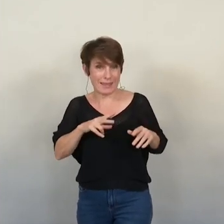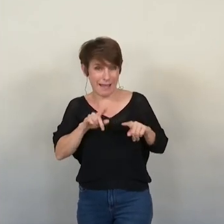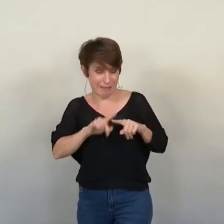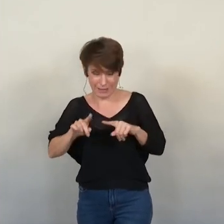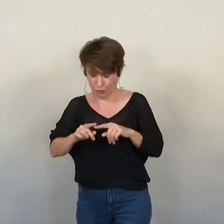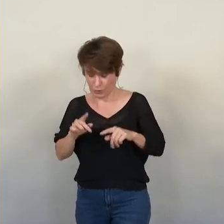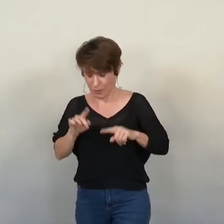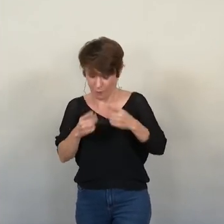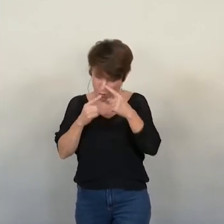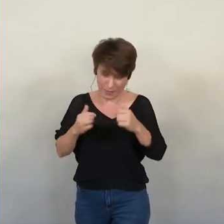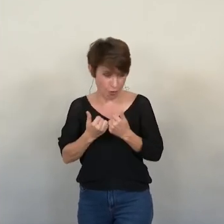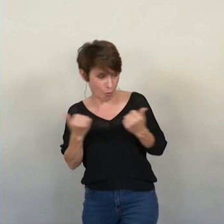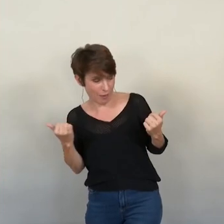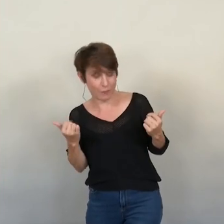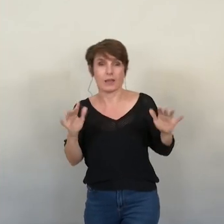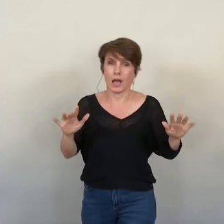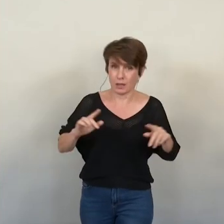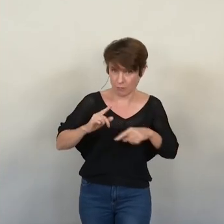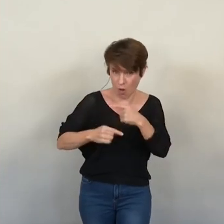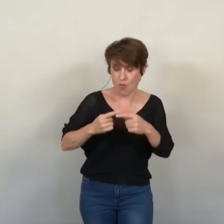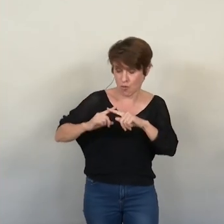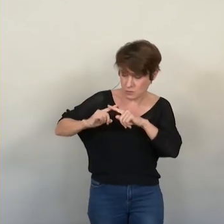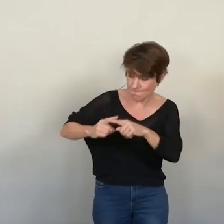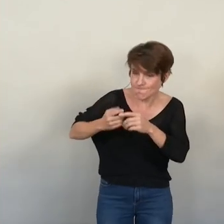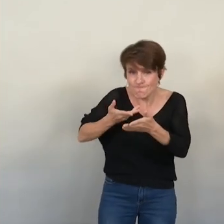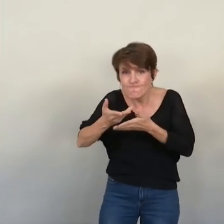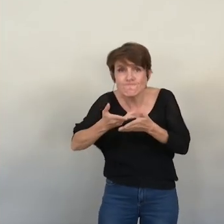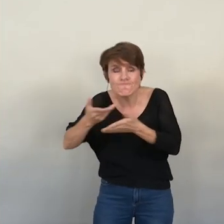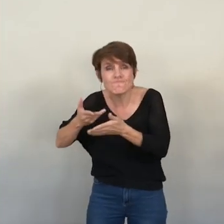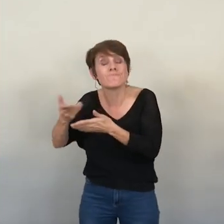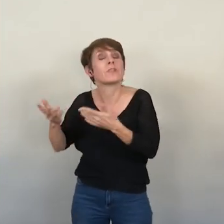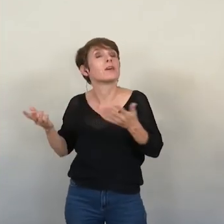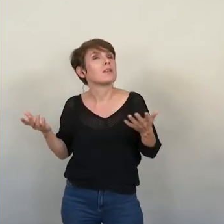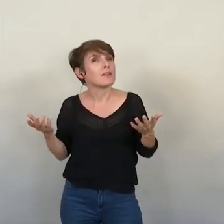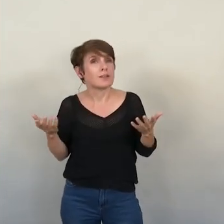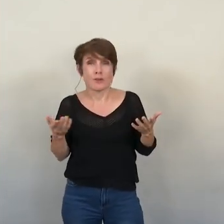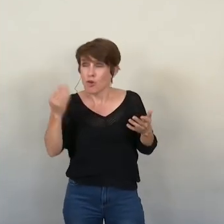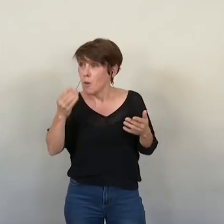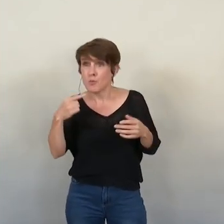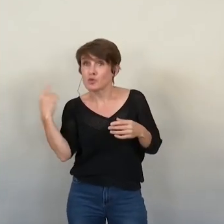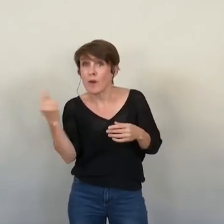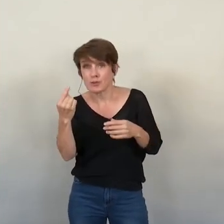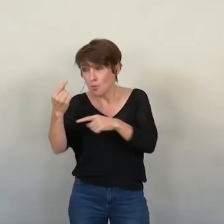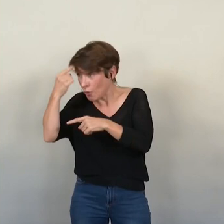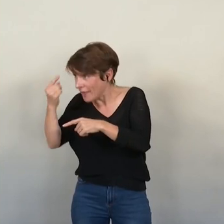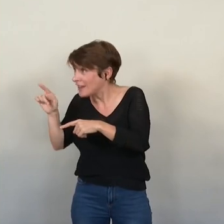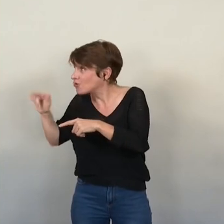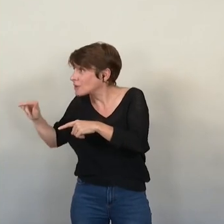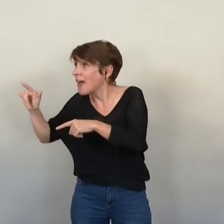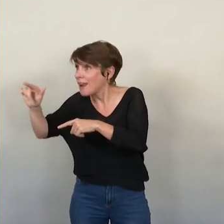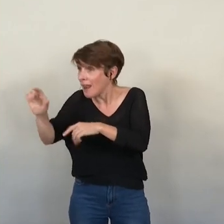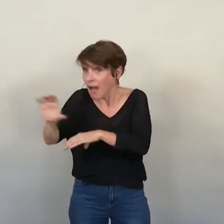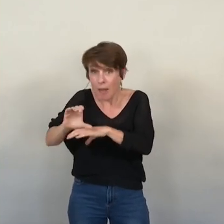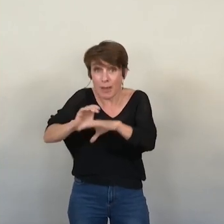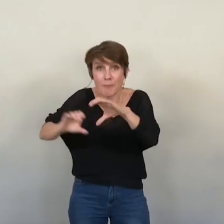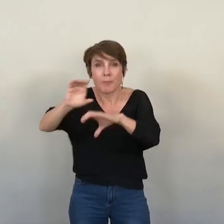national et ça c'est des discussions qu'on qu'on a aussi avec eux donc c'est voilà on aura besoin de toutes les de tous les cerveaux et de tous les bras et qui voudront bien se joindre à à